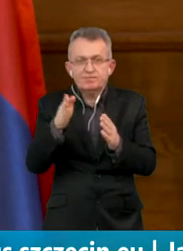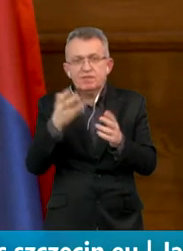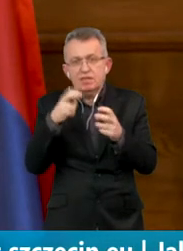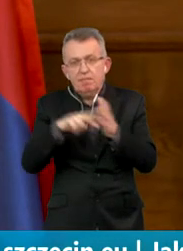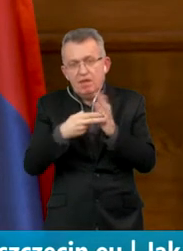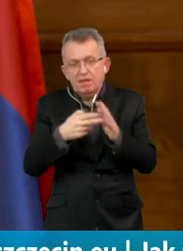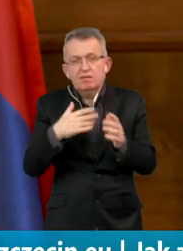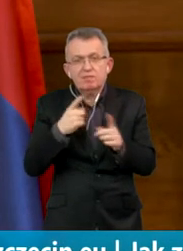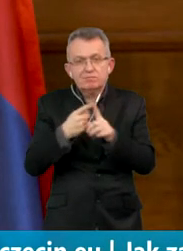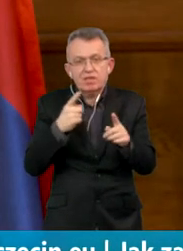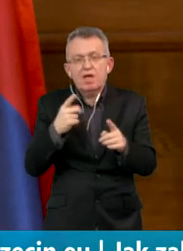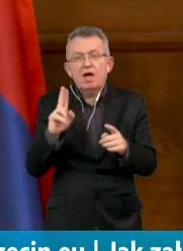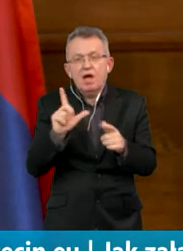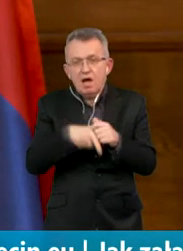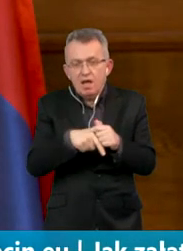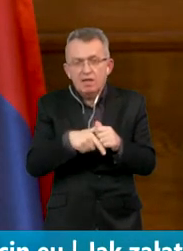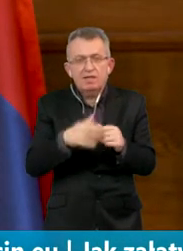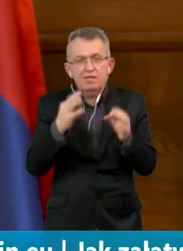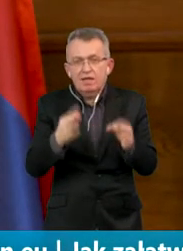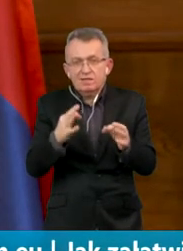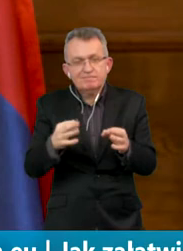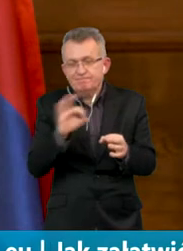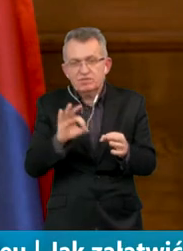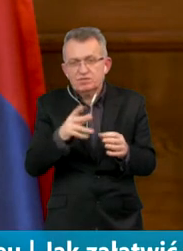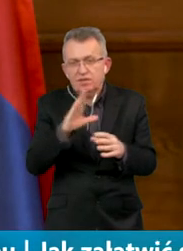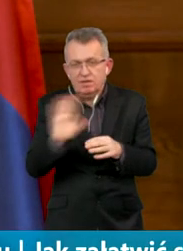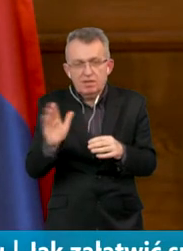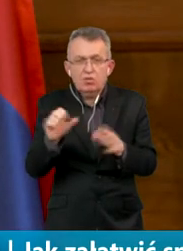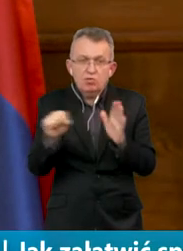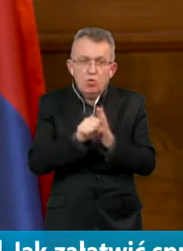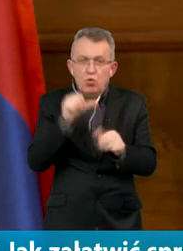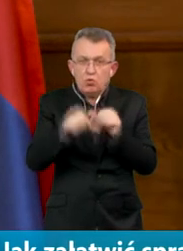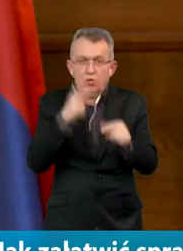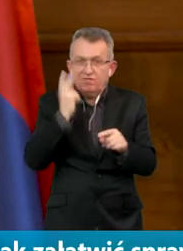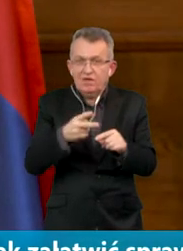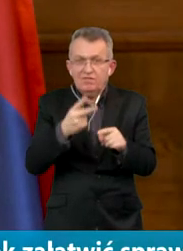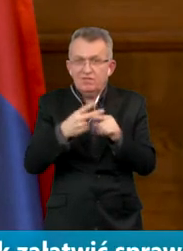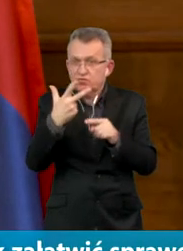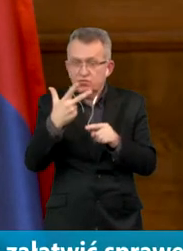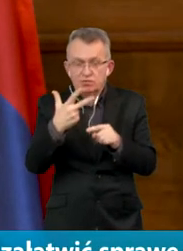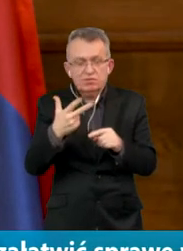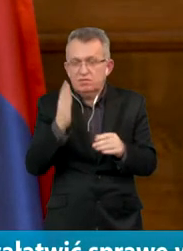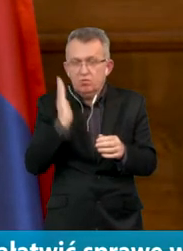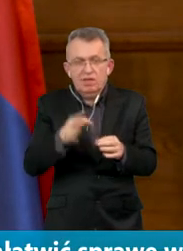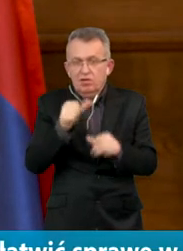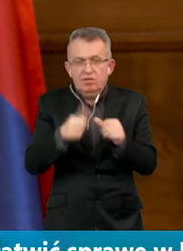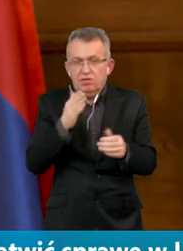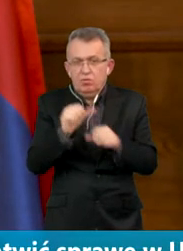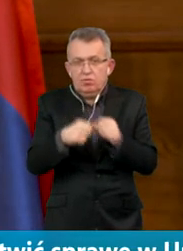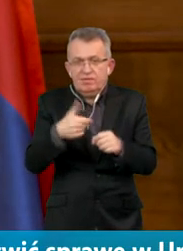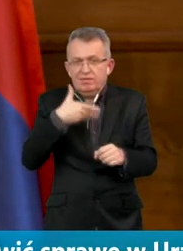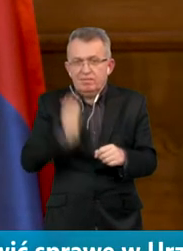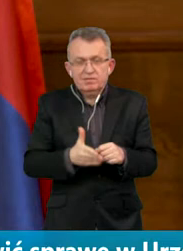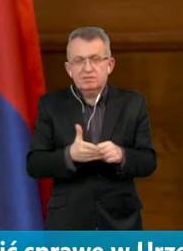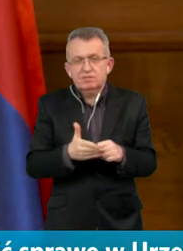jest przed nami, ale niestety nie w tej perspektywie, więc na pewno do roku 2023 nic tutaj się nie